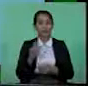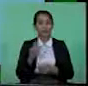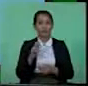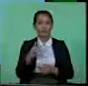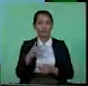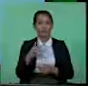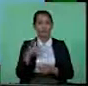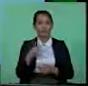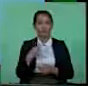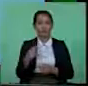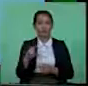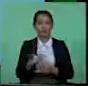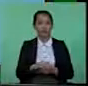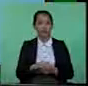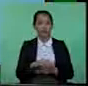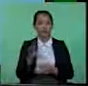354 ayru